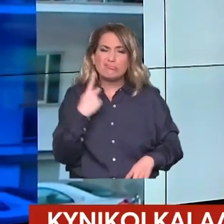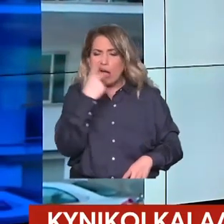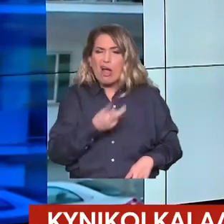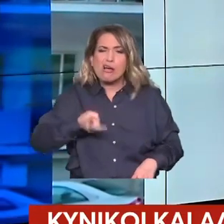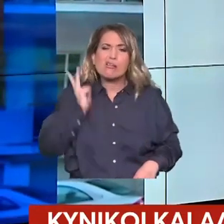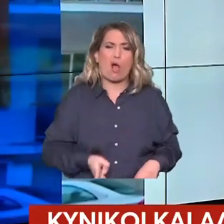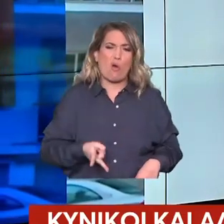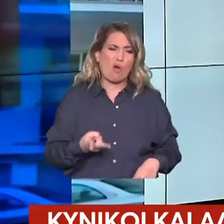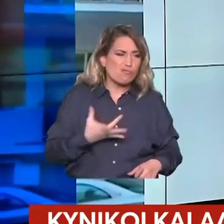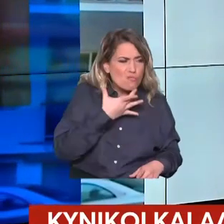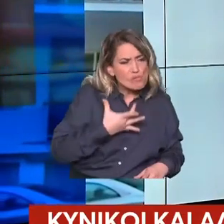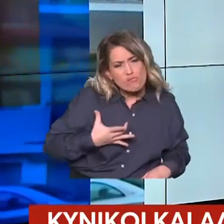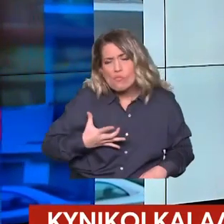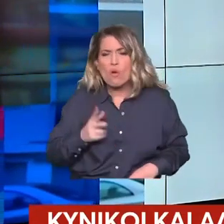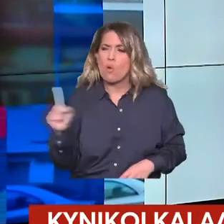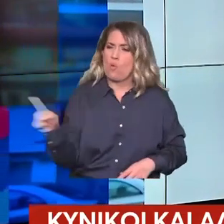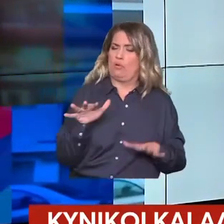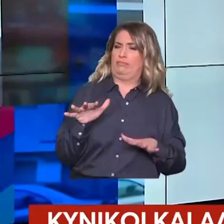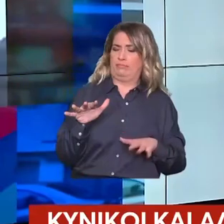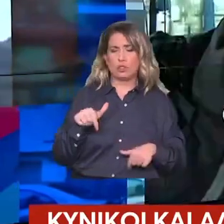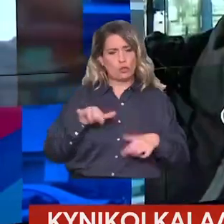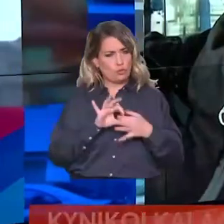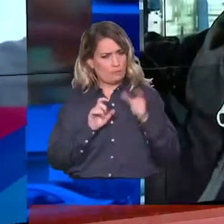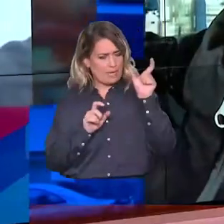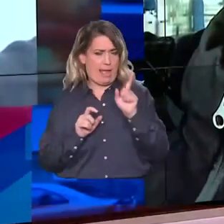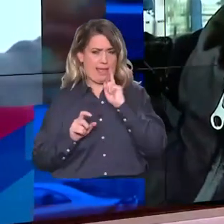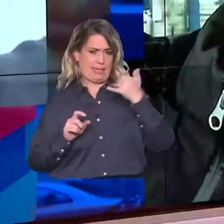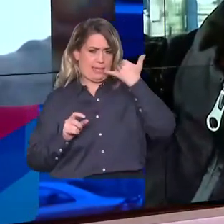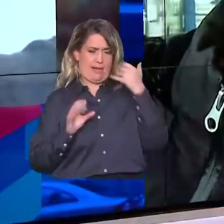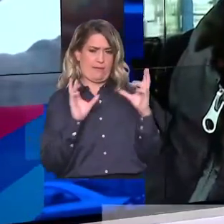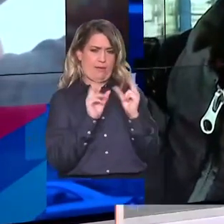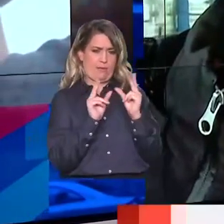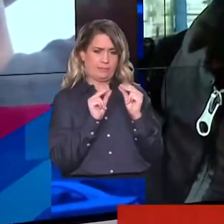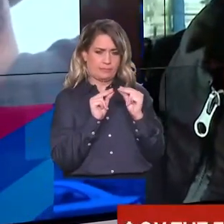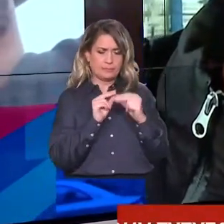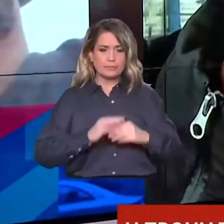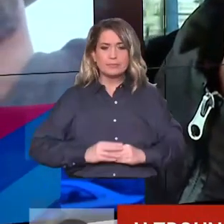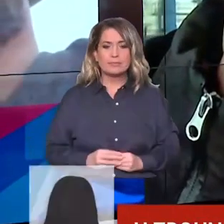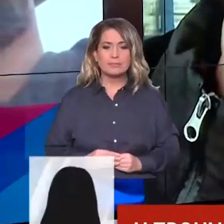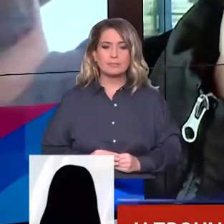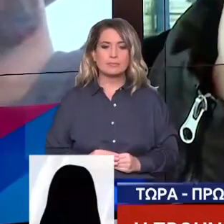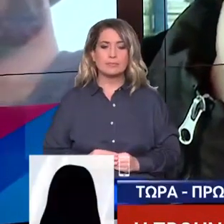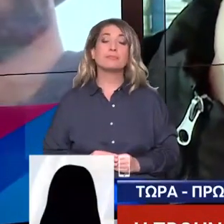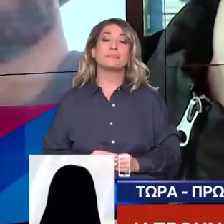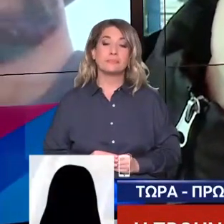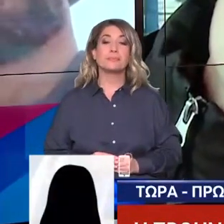συλλέξει από την κυρία που έχουμε στο τηλέφωνο. Καλησπέρα σας. Καλησπέρα. Η γυναίκα